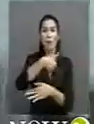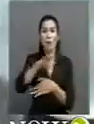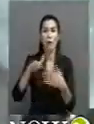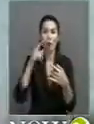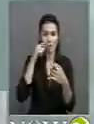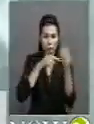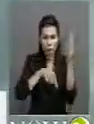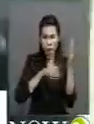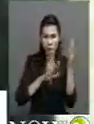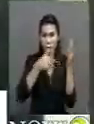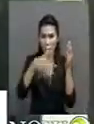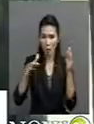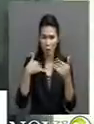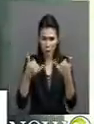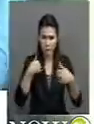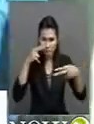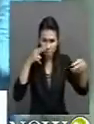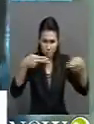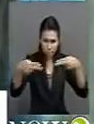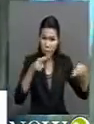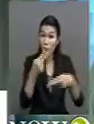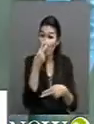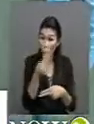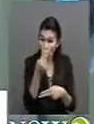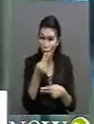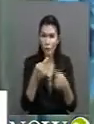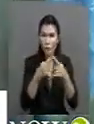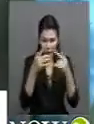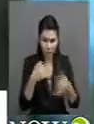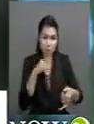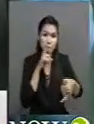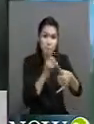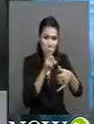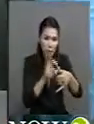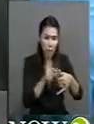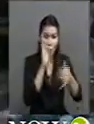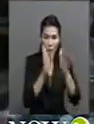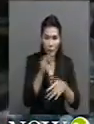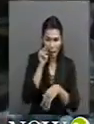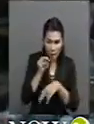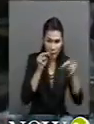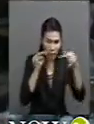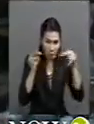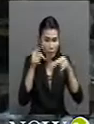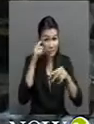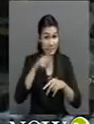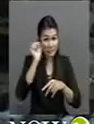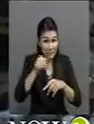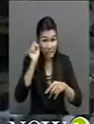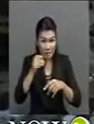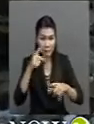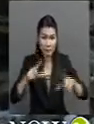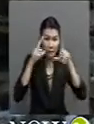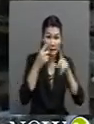แล้วกำลังเร่งตรวจสอบจากกล้องวงจรปิดครับแล้วไปสอบปากคำคนที่เห็นเหตุการณ์เพื่อเอามายืนยันรูปพรรณของ